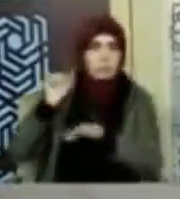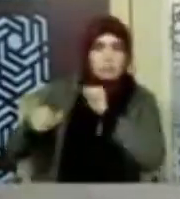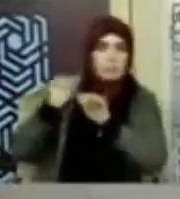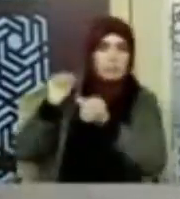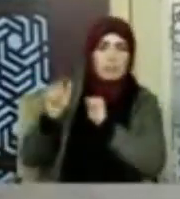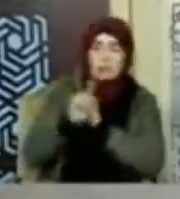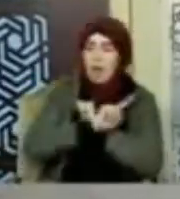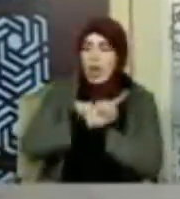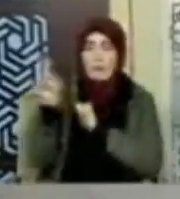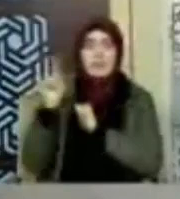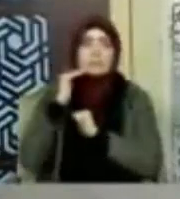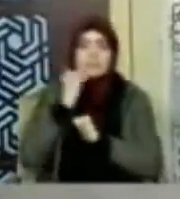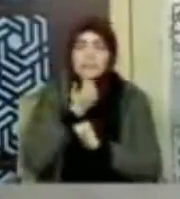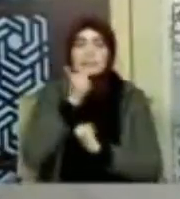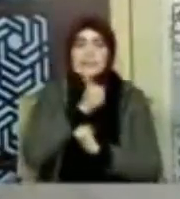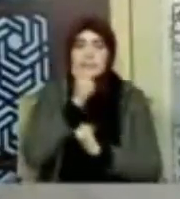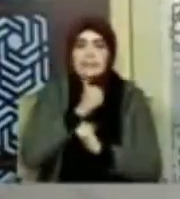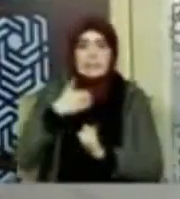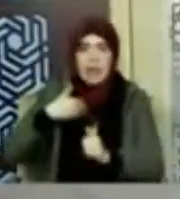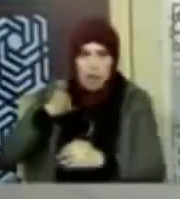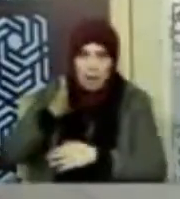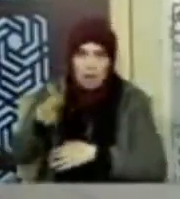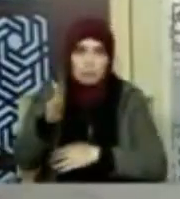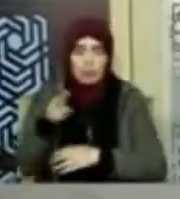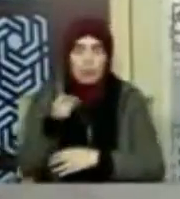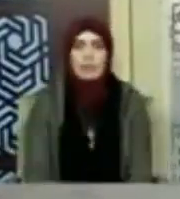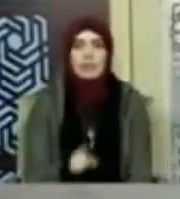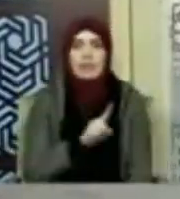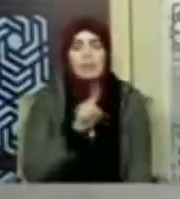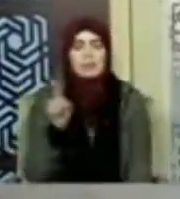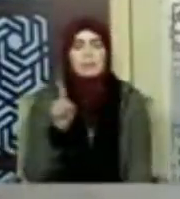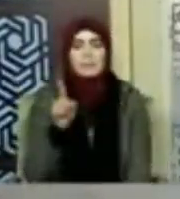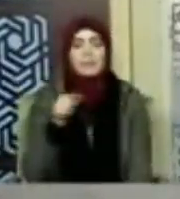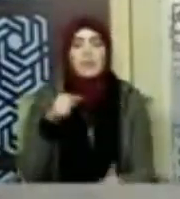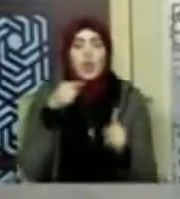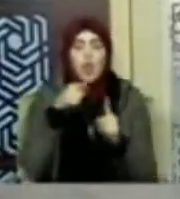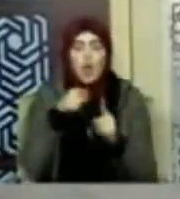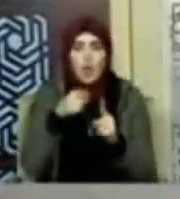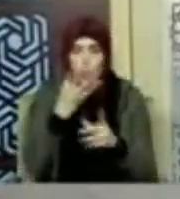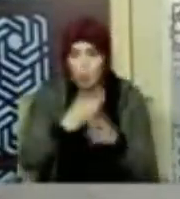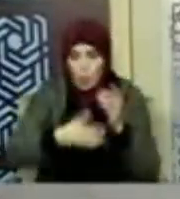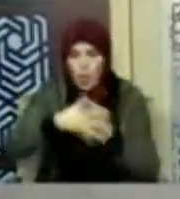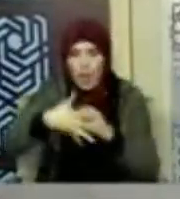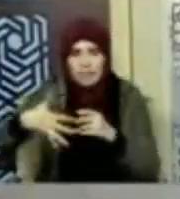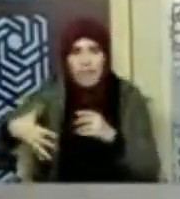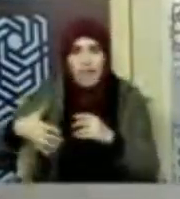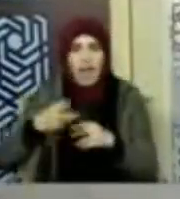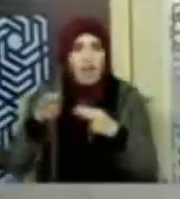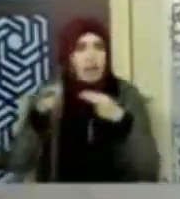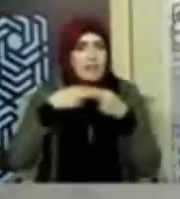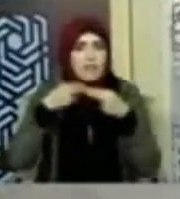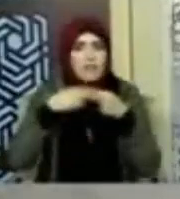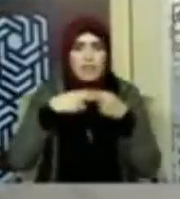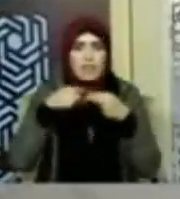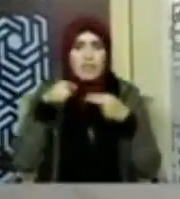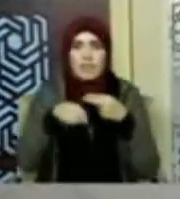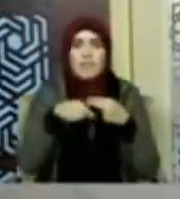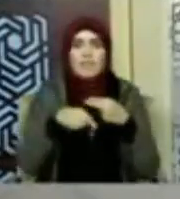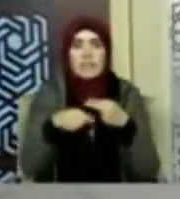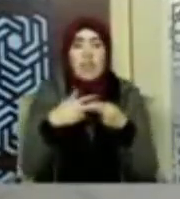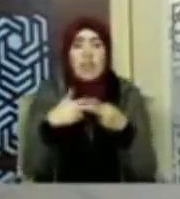أبوا أن يفروا والقنا في نحورهم، أبوا أن يفروا والقنا في